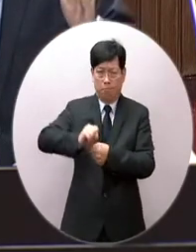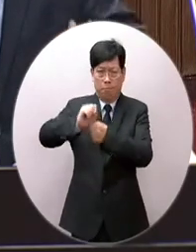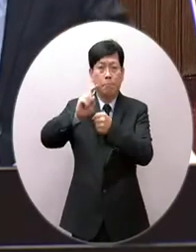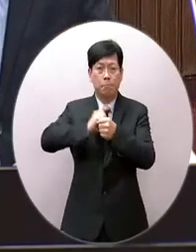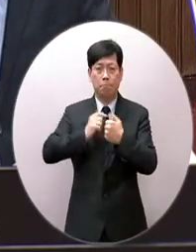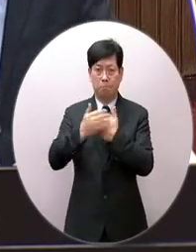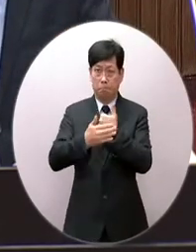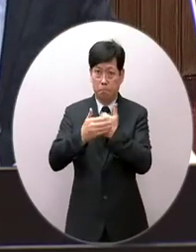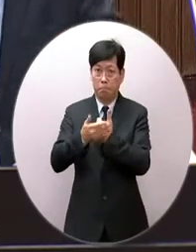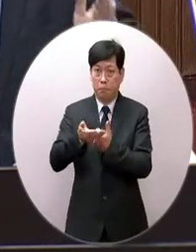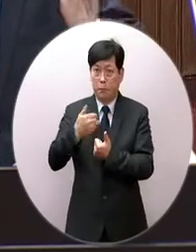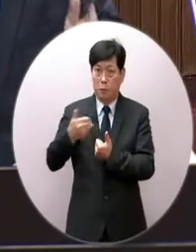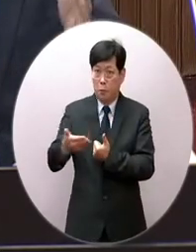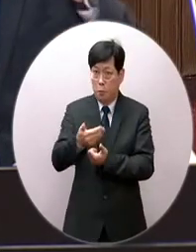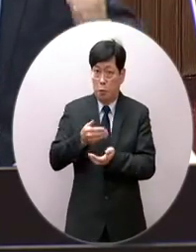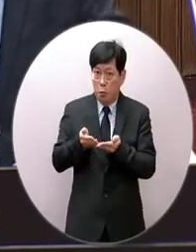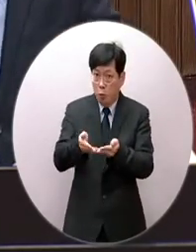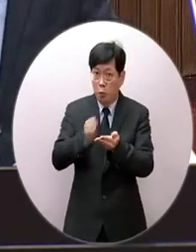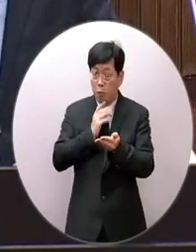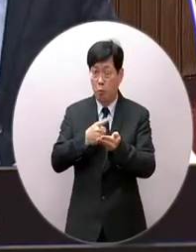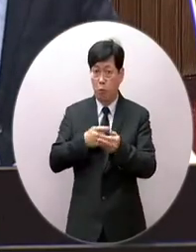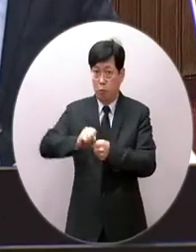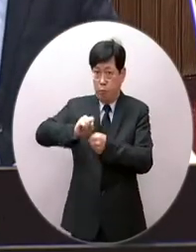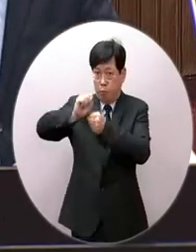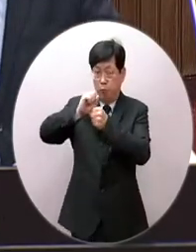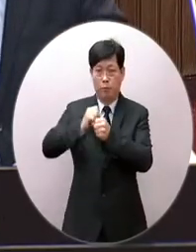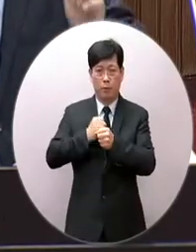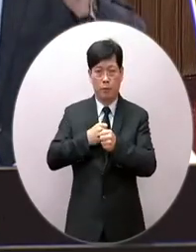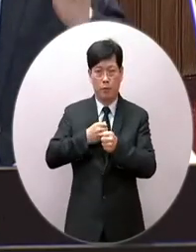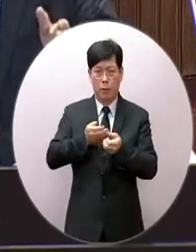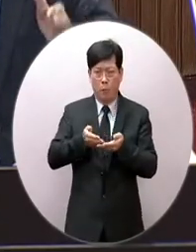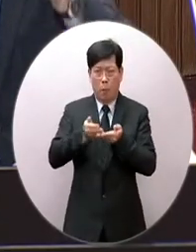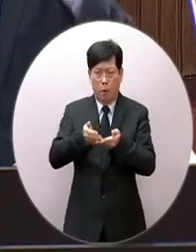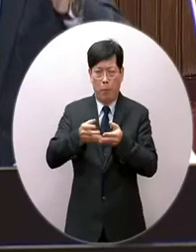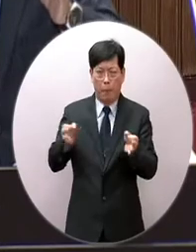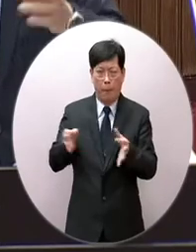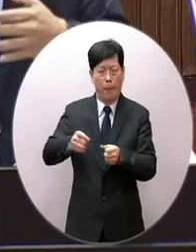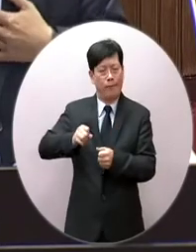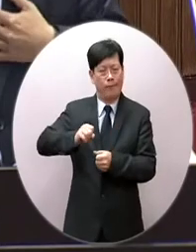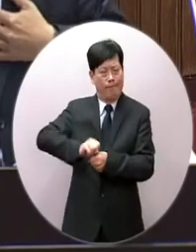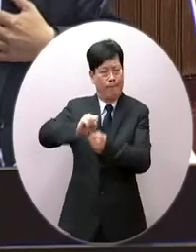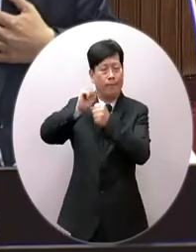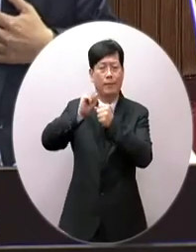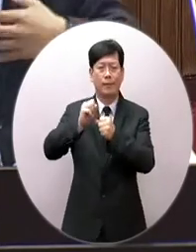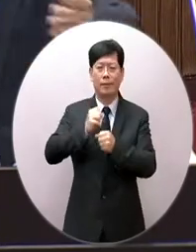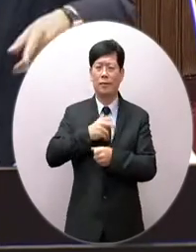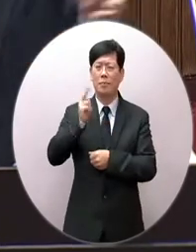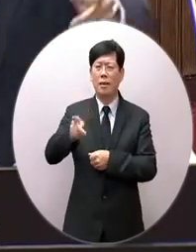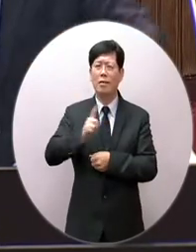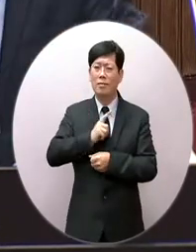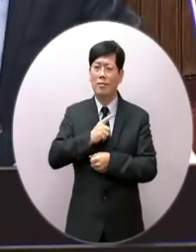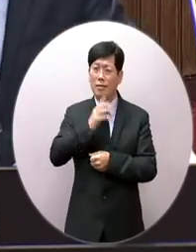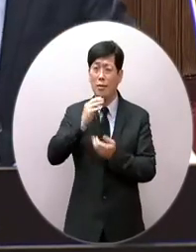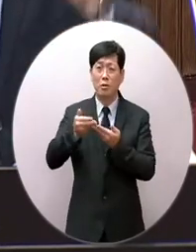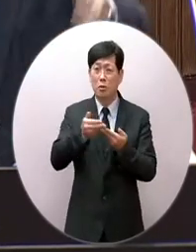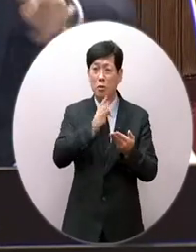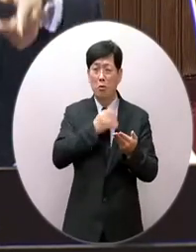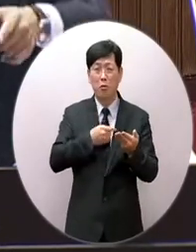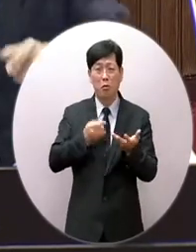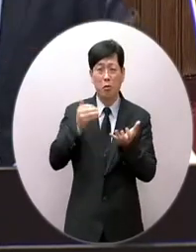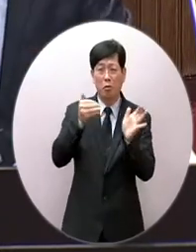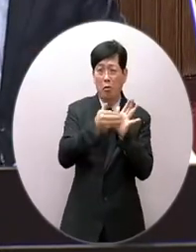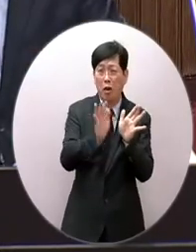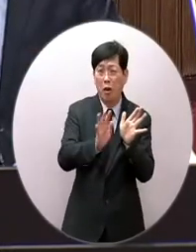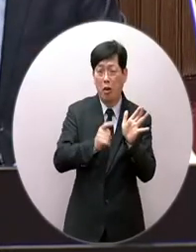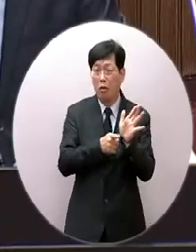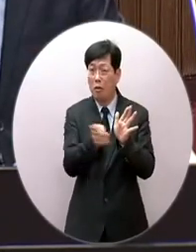们护渔的力道，好，增加我们护渔的频率，或者是要求我们渔船，我们总不能要求我们渔船避开那个海域，因为如